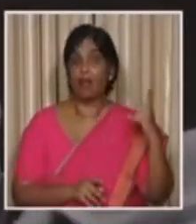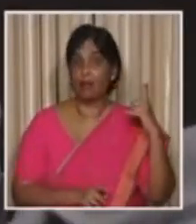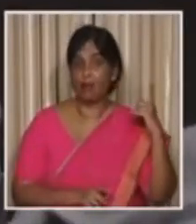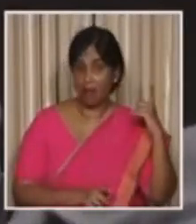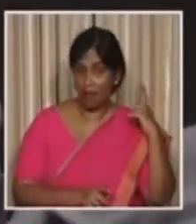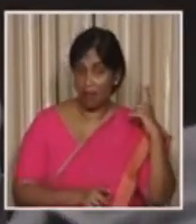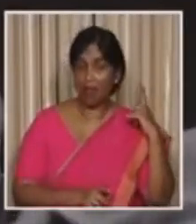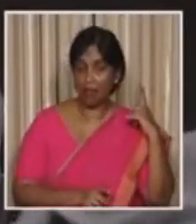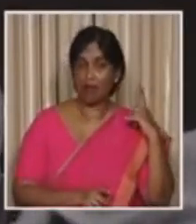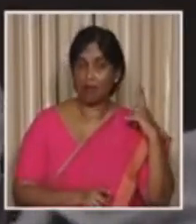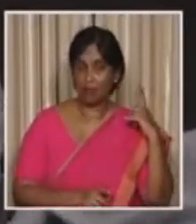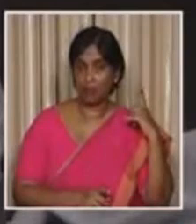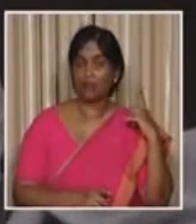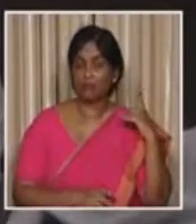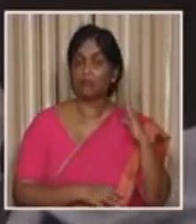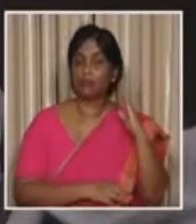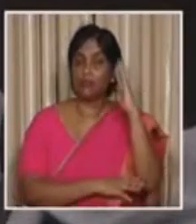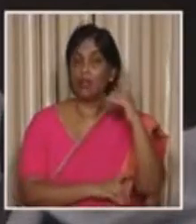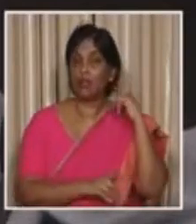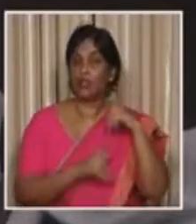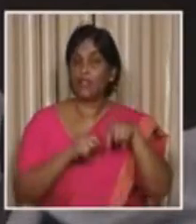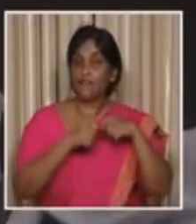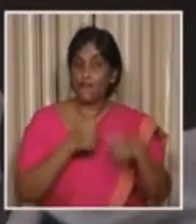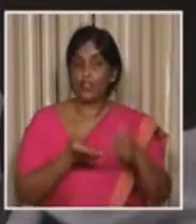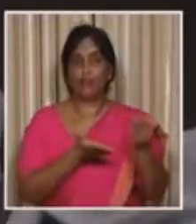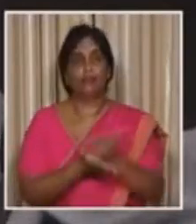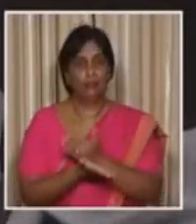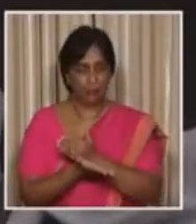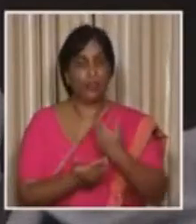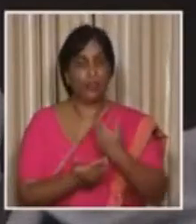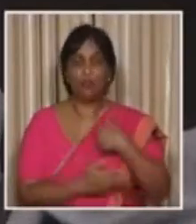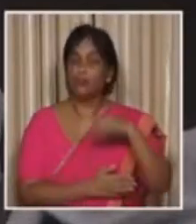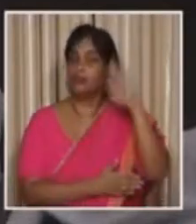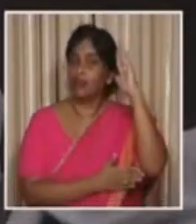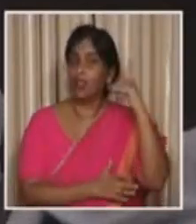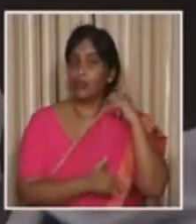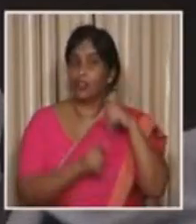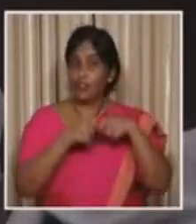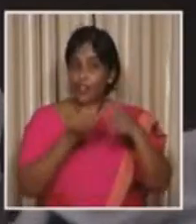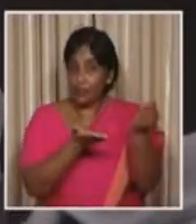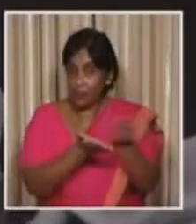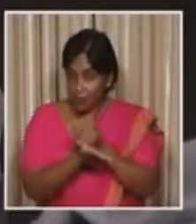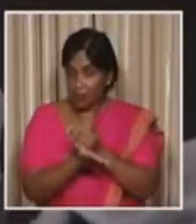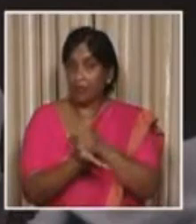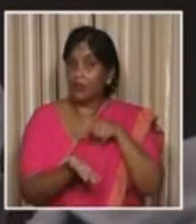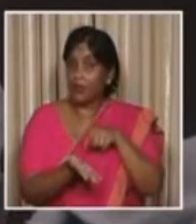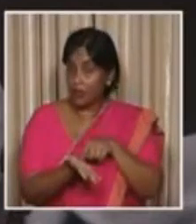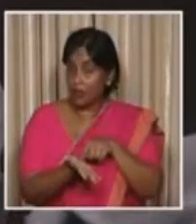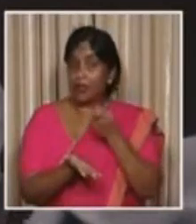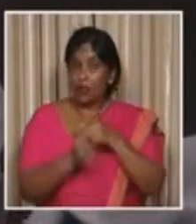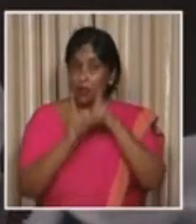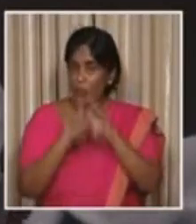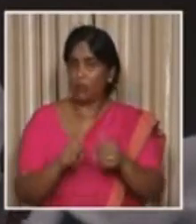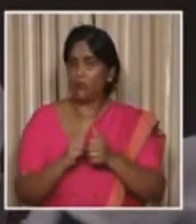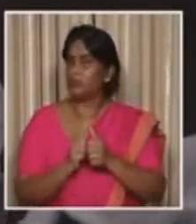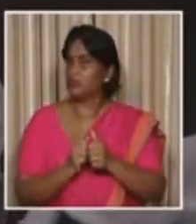හමුදාවට අපි අත උස්සලා තමයි ආරක්ෂක වියදම් වෙන් කරන්නේ. අපි අත උස්සලා ආරක්ෂක වියදම් වෙන් කරාම මේ